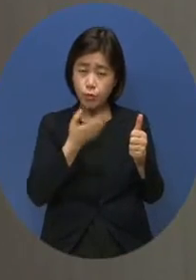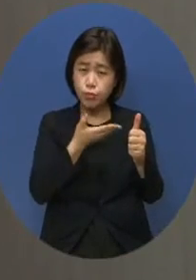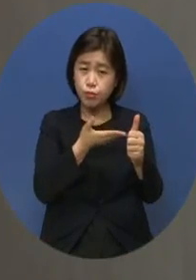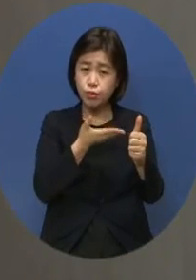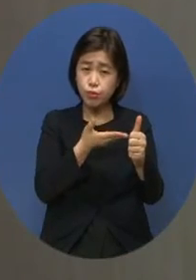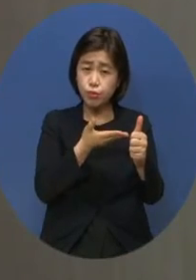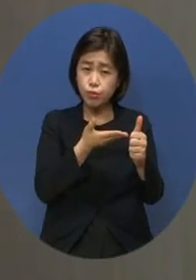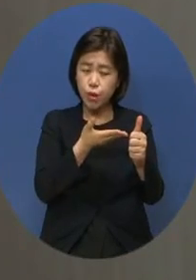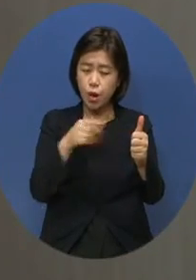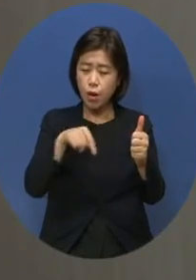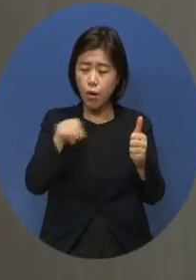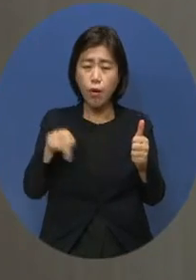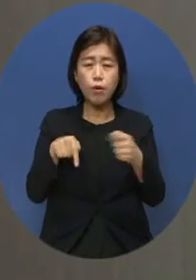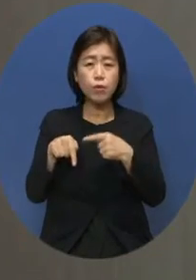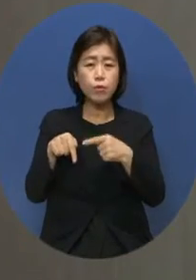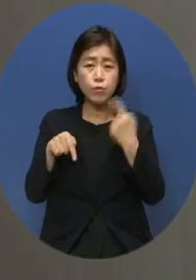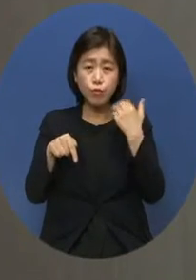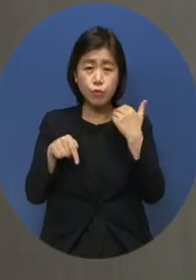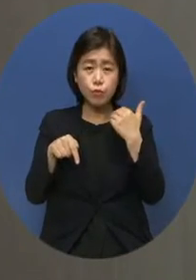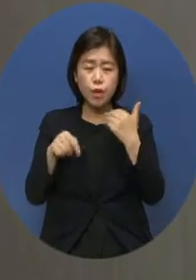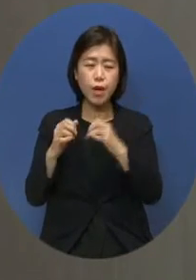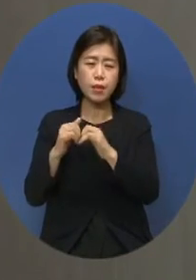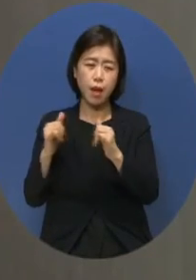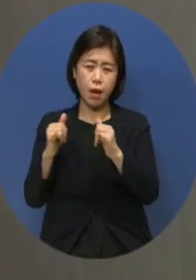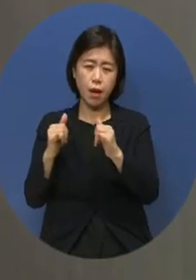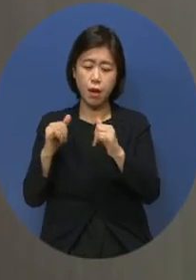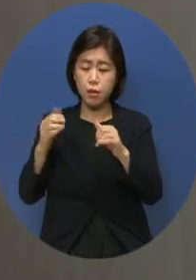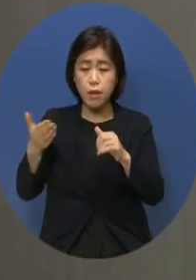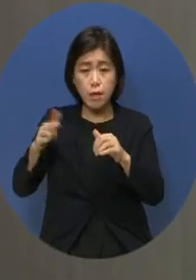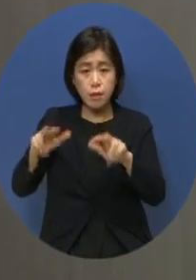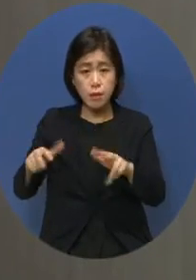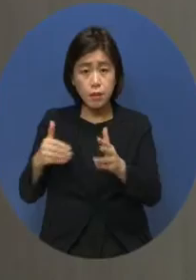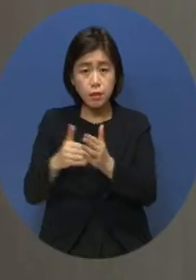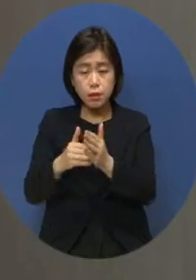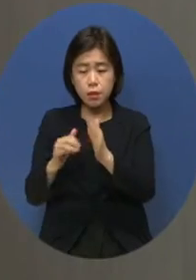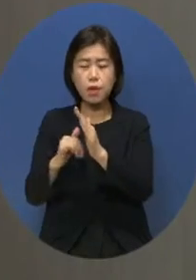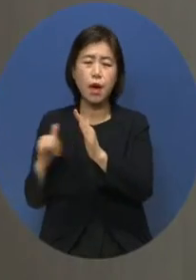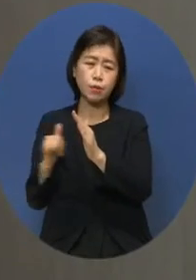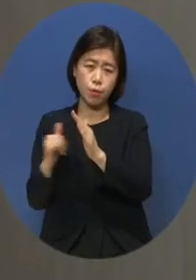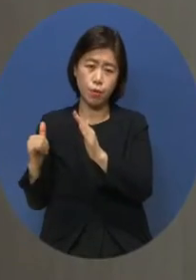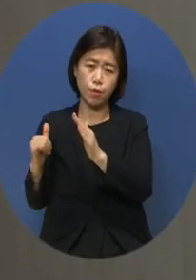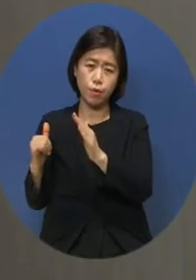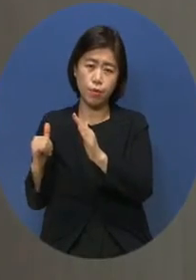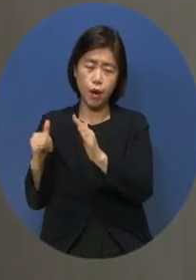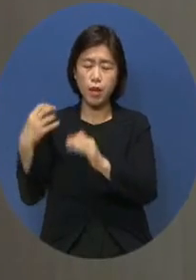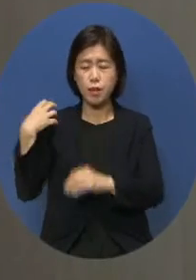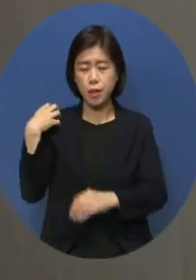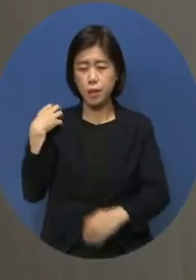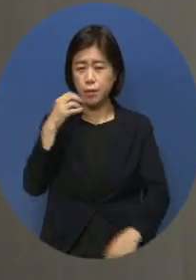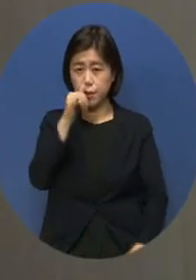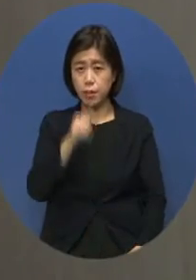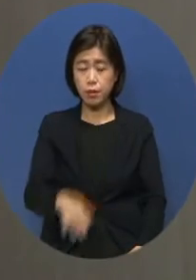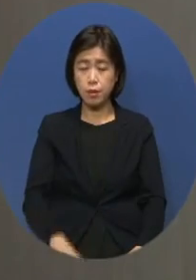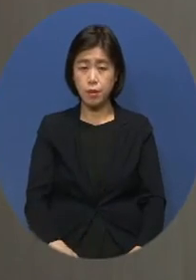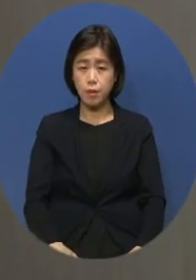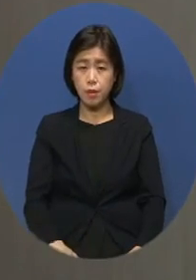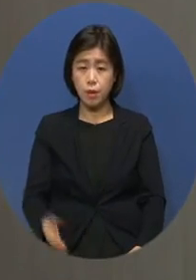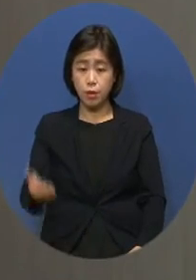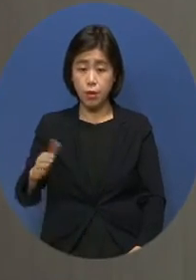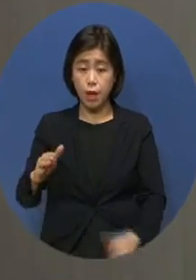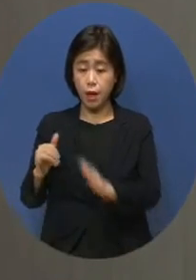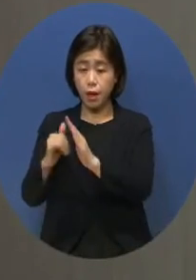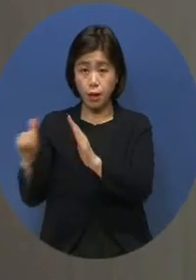사람이 가족이었기 때문에 문제였던 거잖아요. 그렇기 때문에 이것을 가족이 아니라 활동 지원사라고 하는